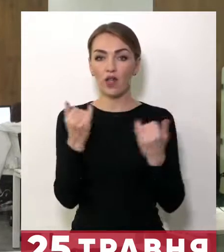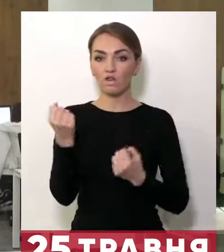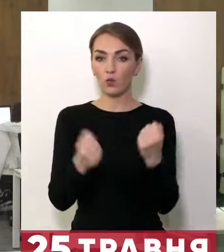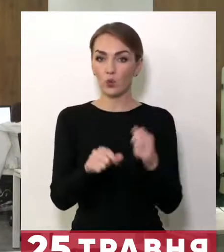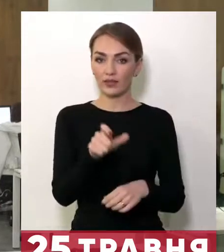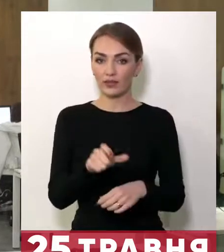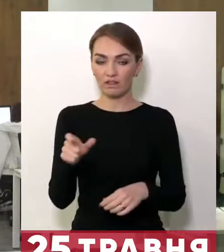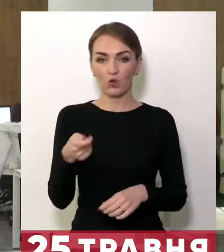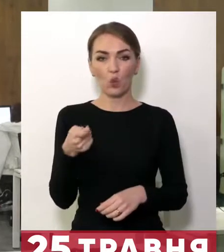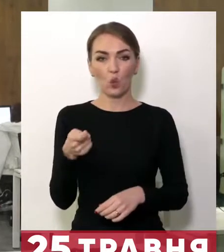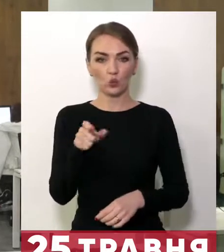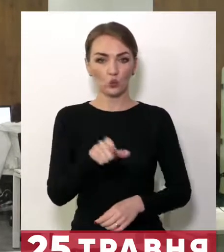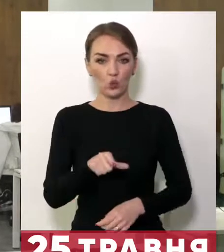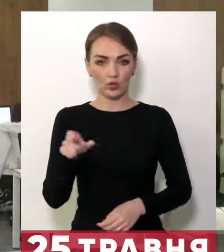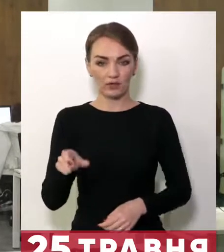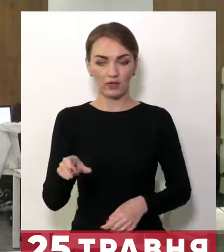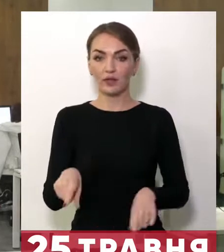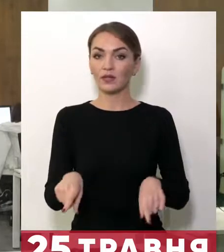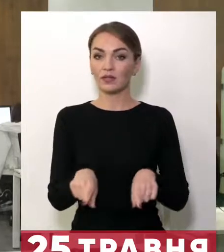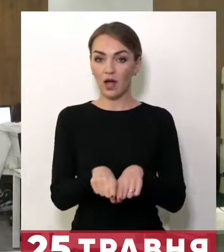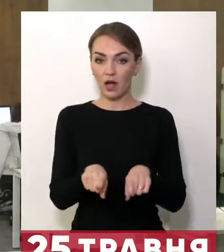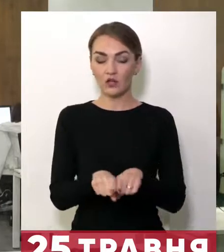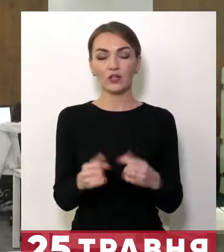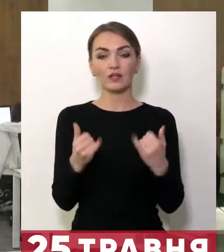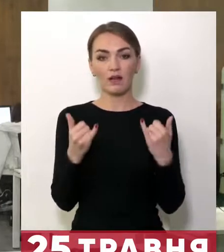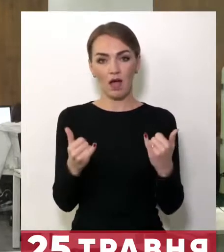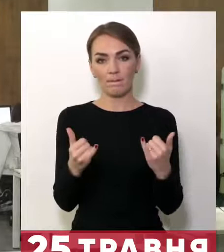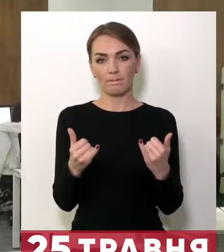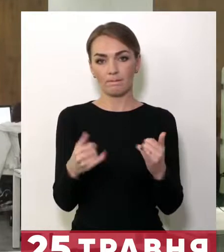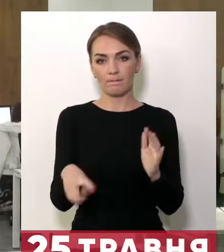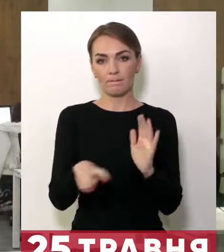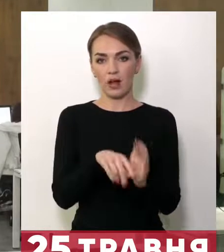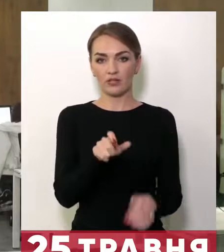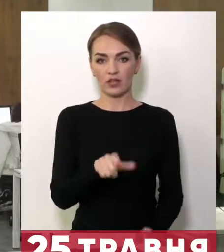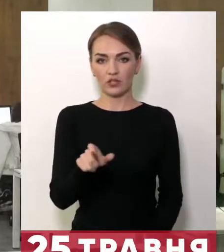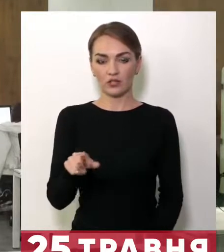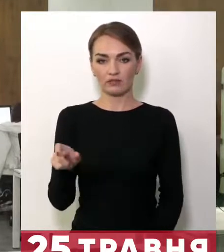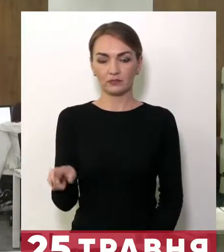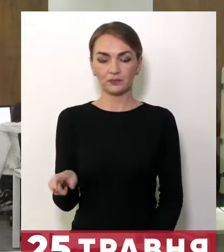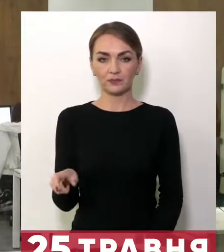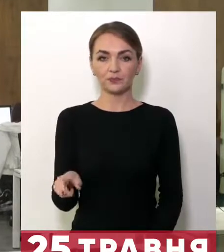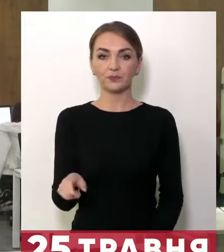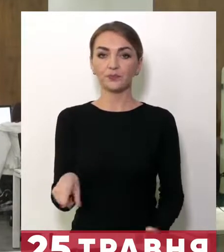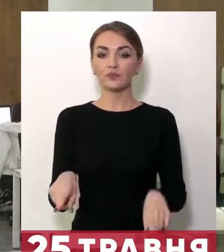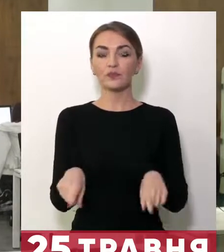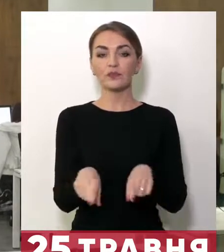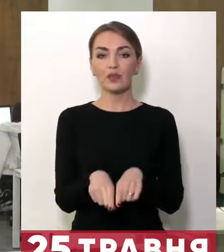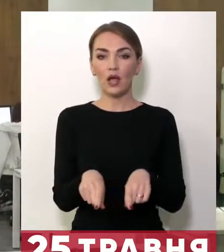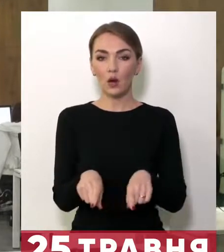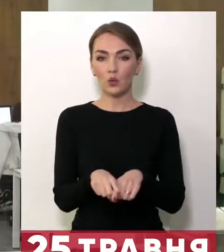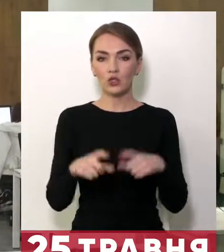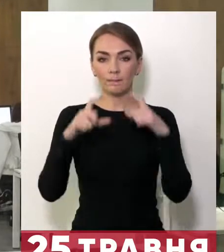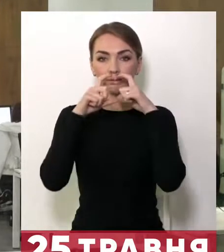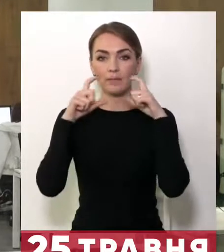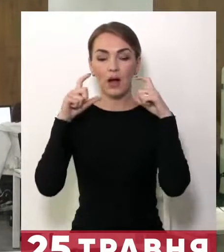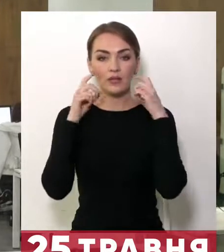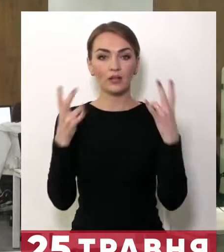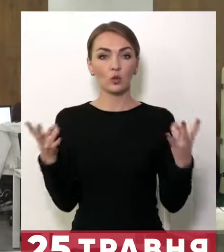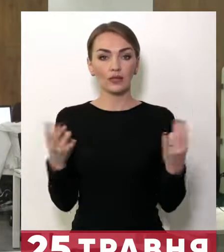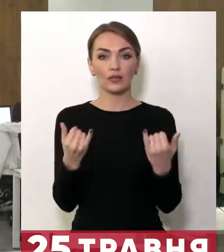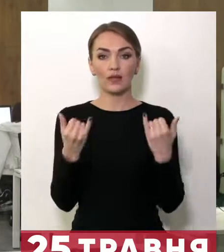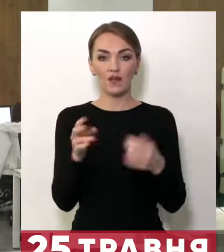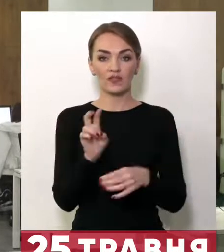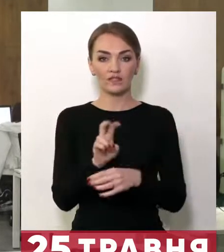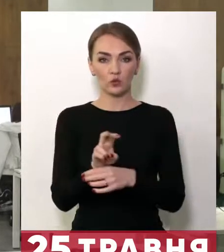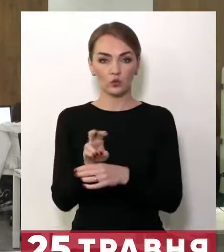і кондукторів, так же для пасажирів. Також маска необхідна